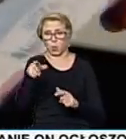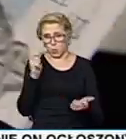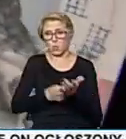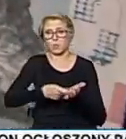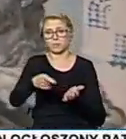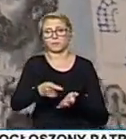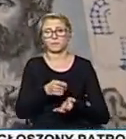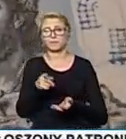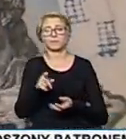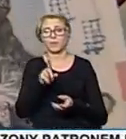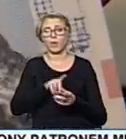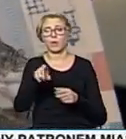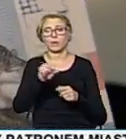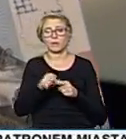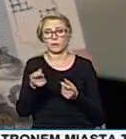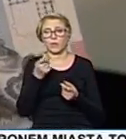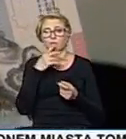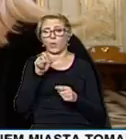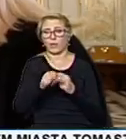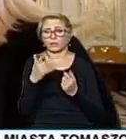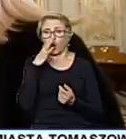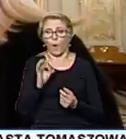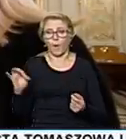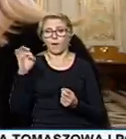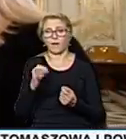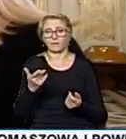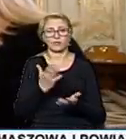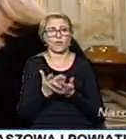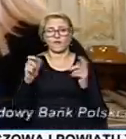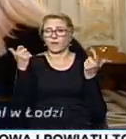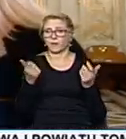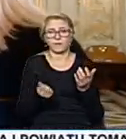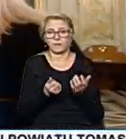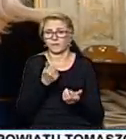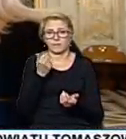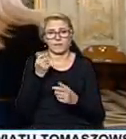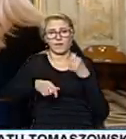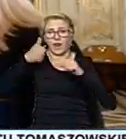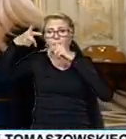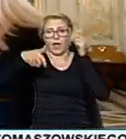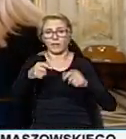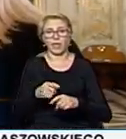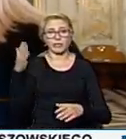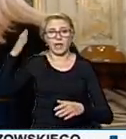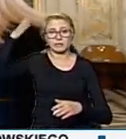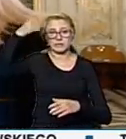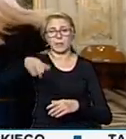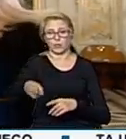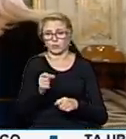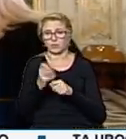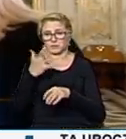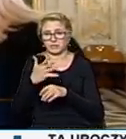brakowało. Biorąc pod uwagę, że taka okazja zdarza się na x lat, następna taka okrągła będzie za